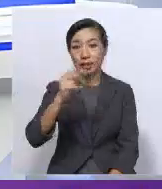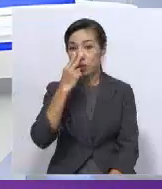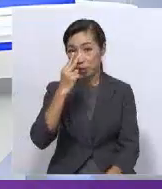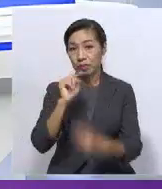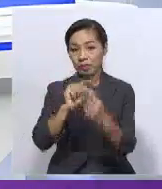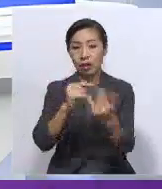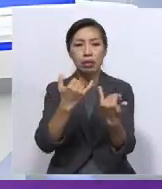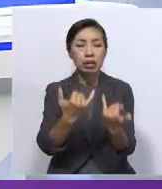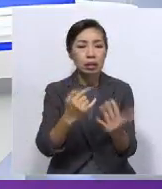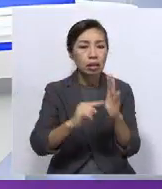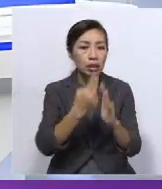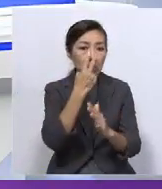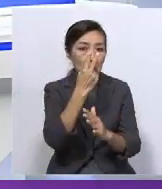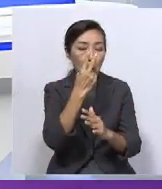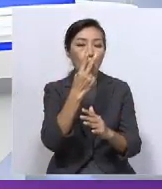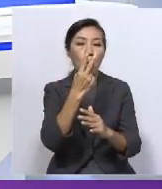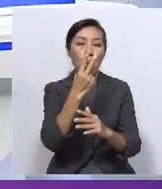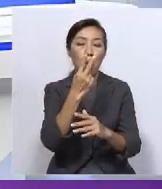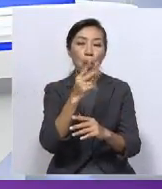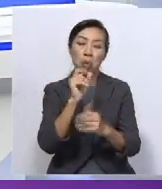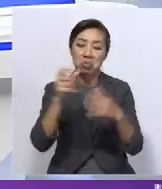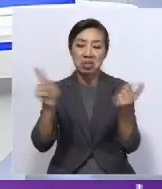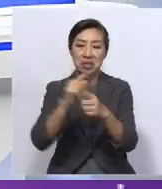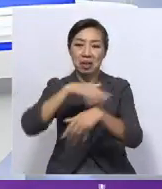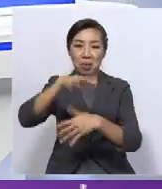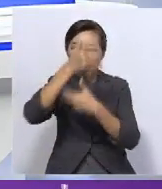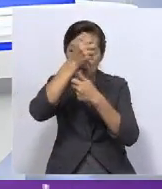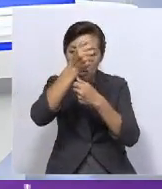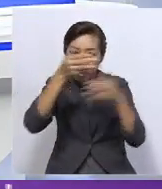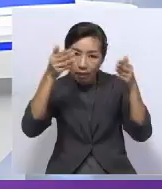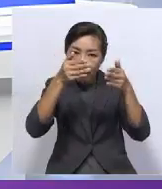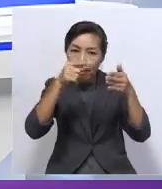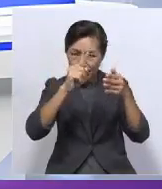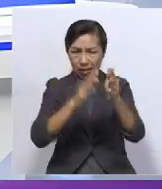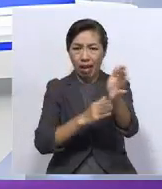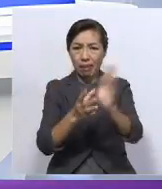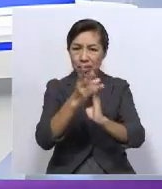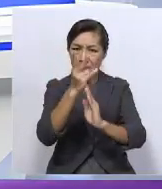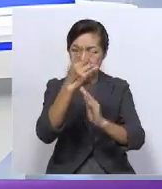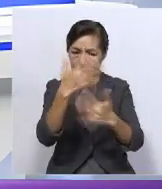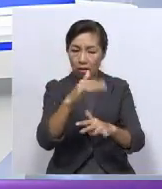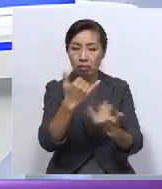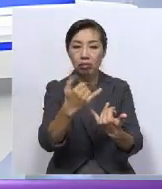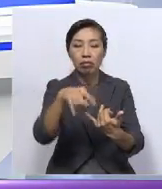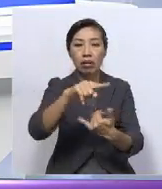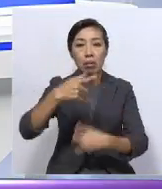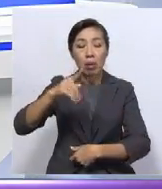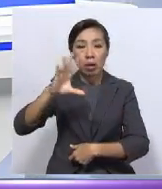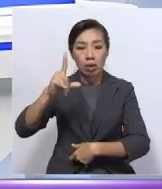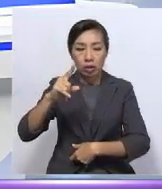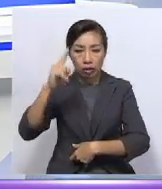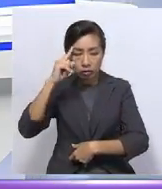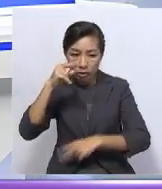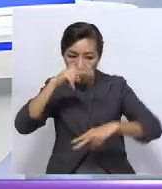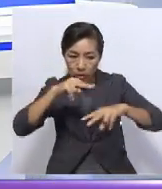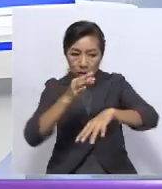ช่วงนี้ค่ะมาดูกันที่ประเด็นร้อนแรงนะคะที่เป็นที่สนใจกันมาหลายสัปดาห์แล้วค่ะปปช.ได้เตรียมพิจารณาตรวจสอ